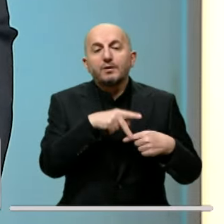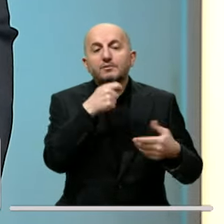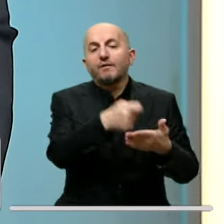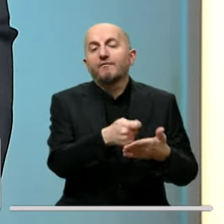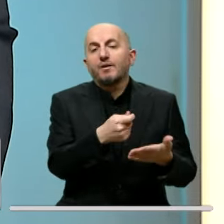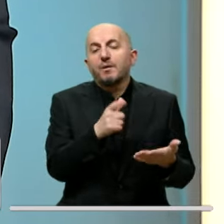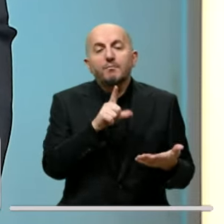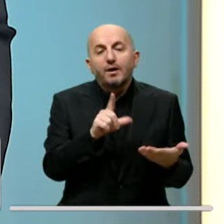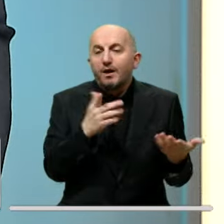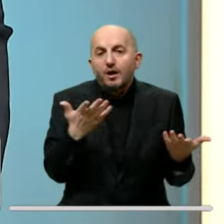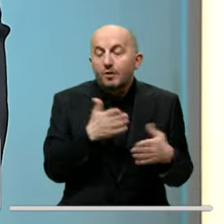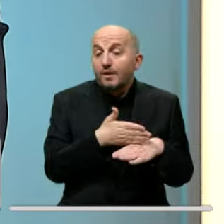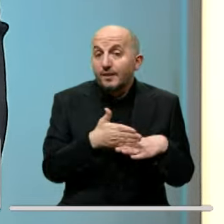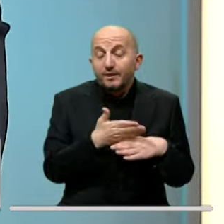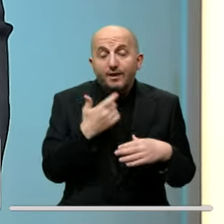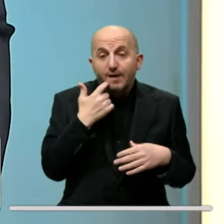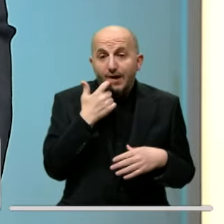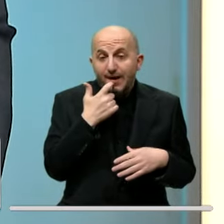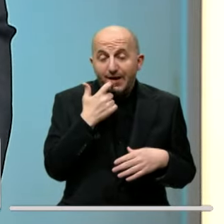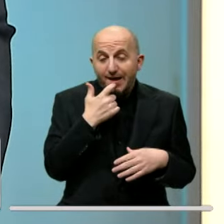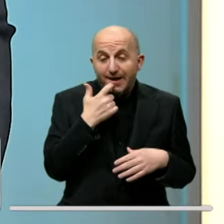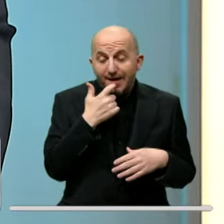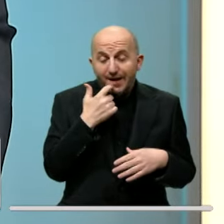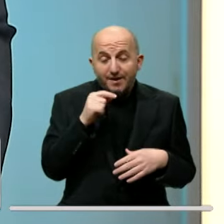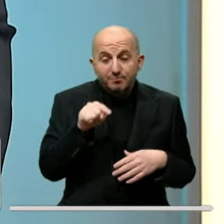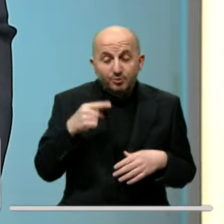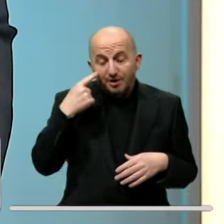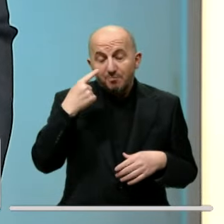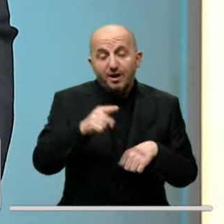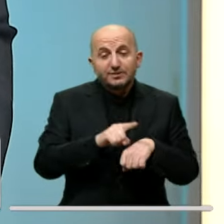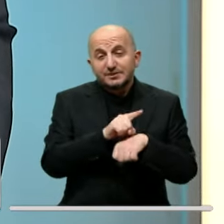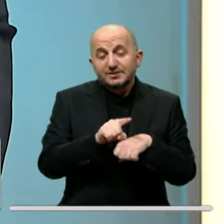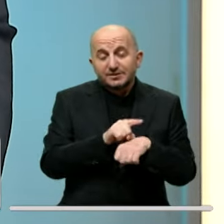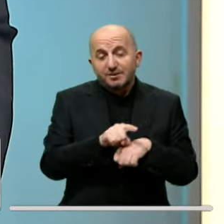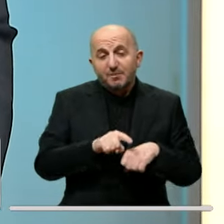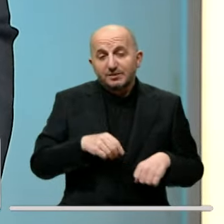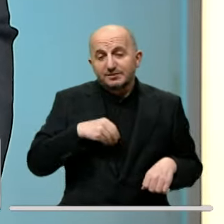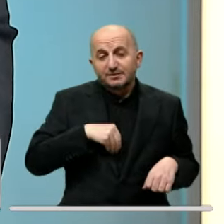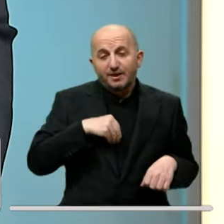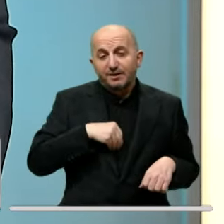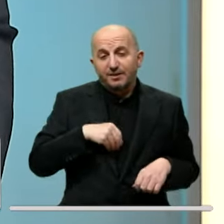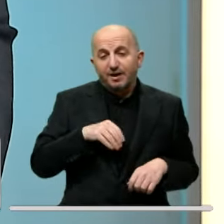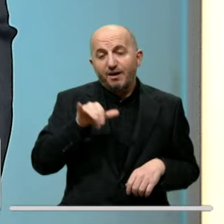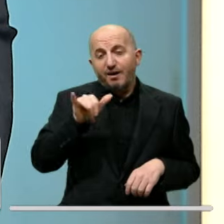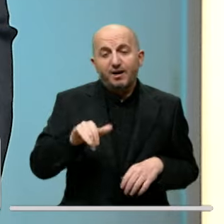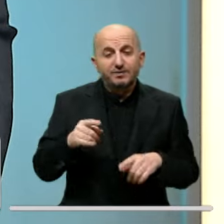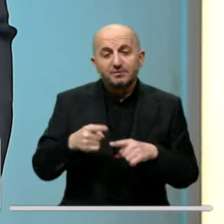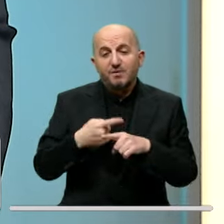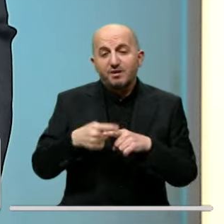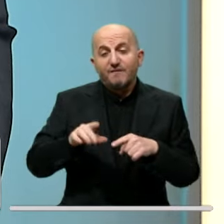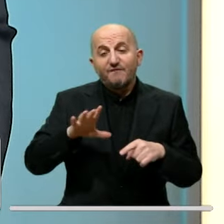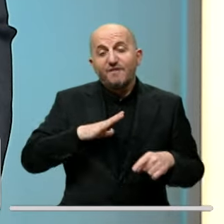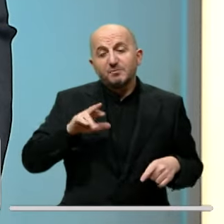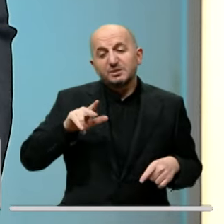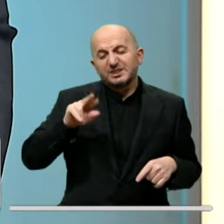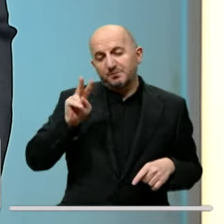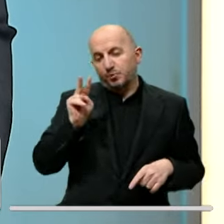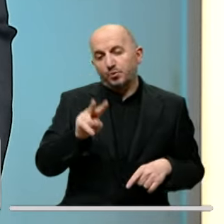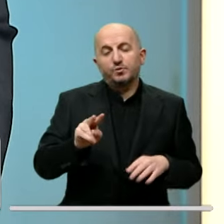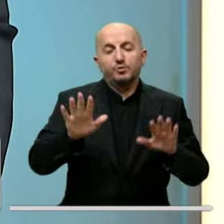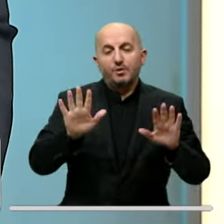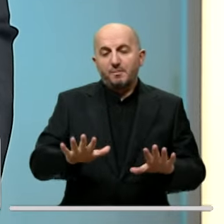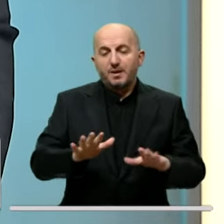veriyorum gibi düşünüyor olayı. Evet. Şimdi buradan baktığımız zaman sanki biraz haklılık payı varmış gibi gözüküyor.